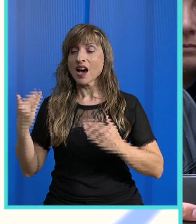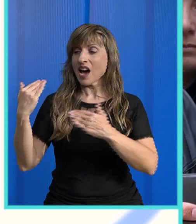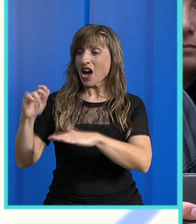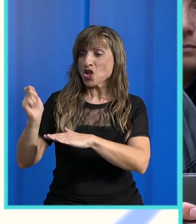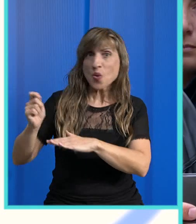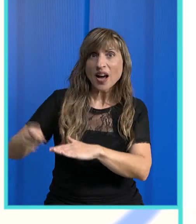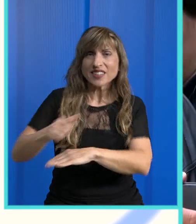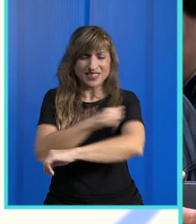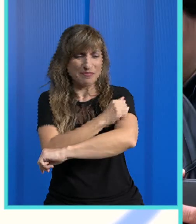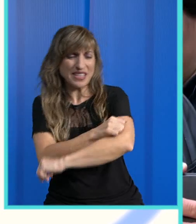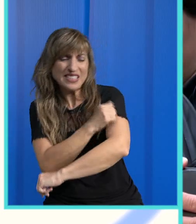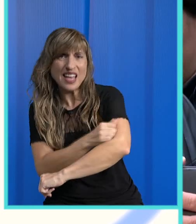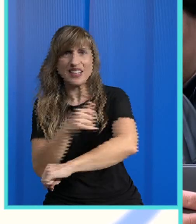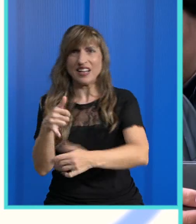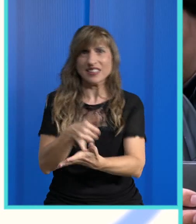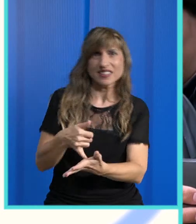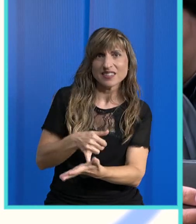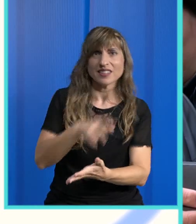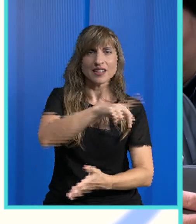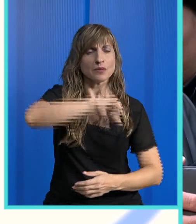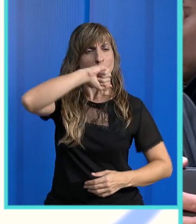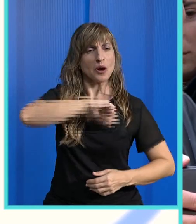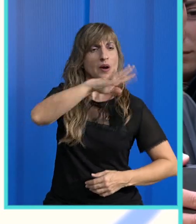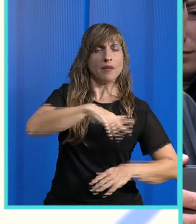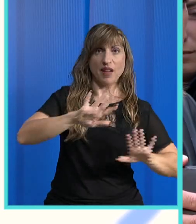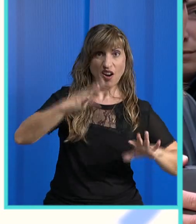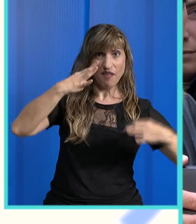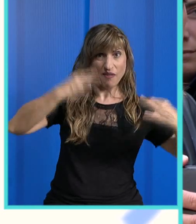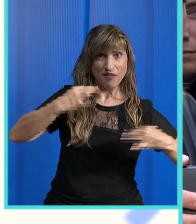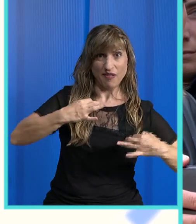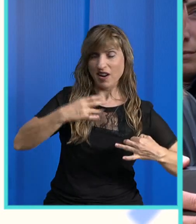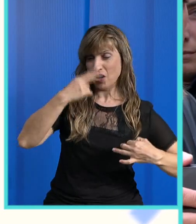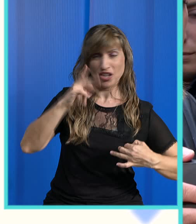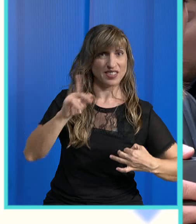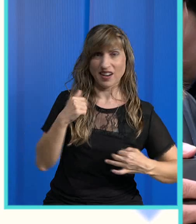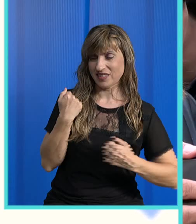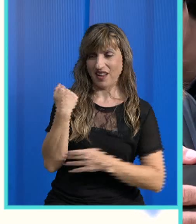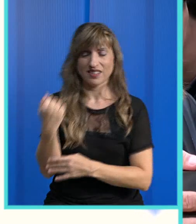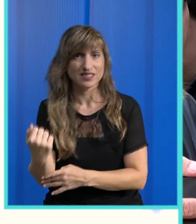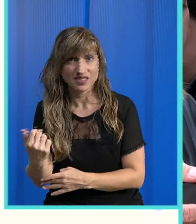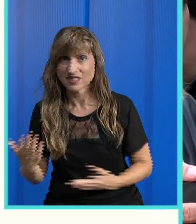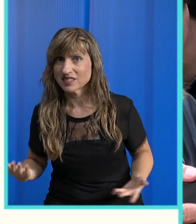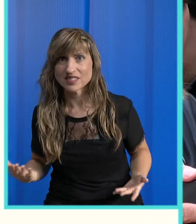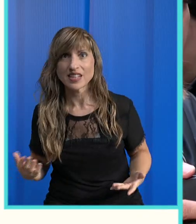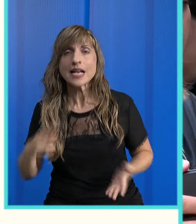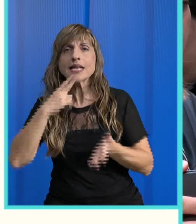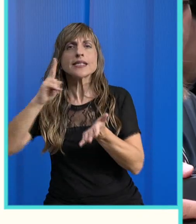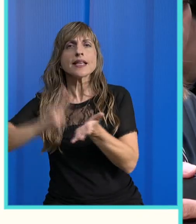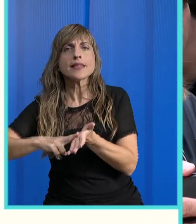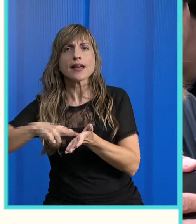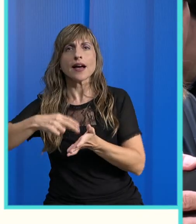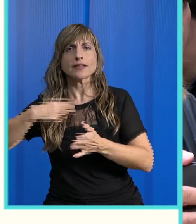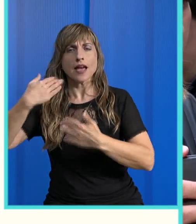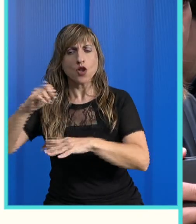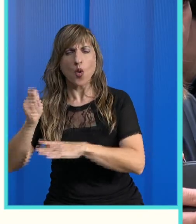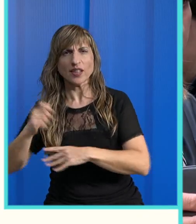misèria i a la precarietat. Van de patriotres però es venen al país. i això s d'aturar com sigui. El sindicat de llogateres no pararà i